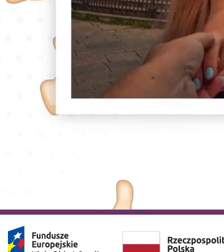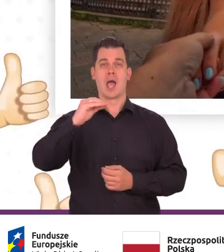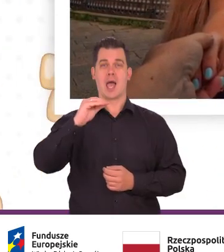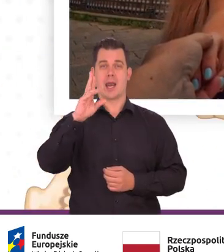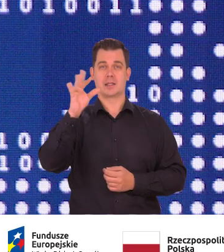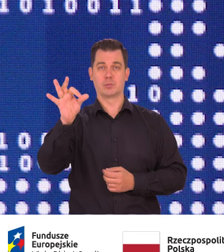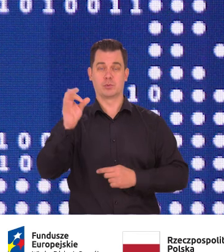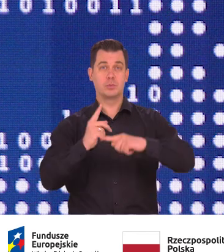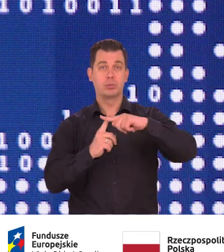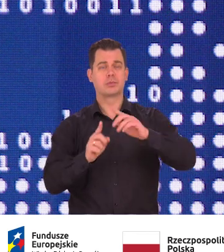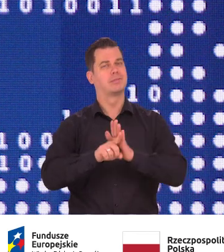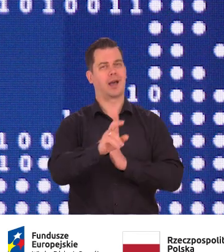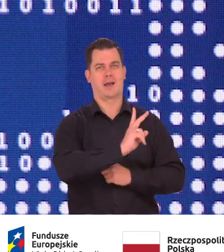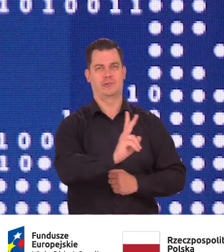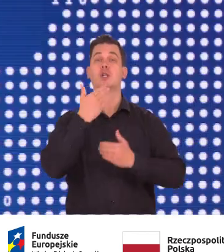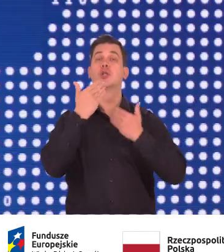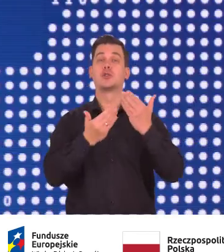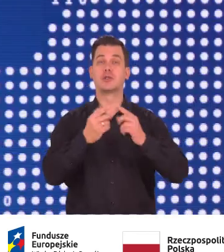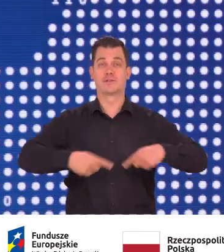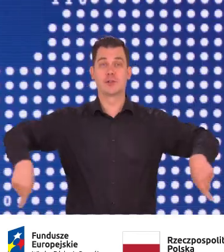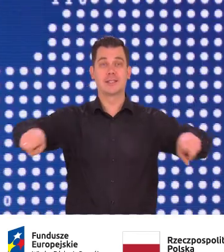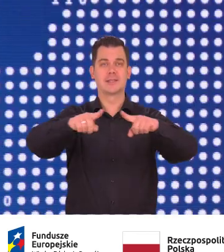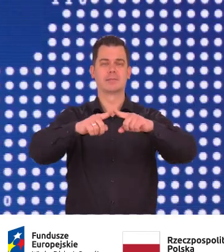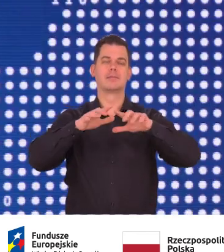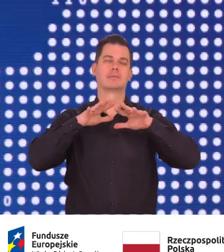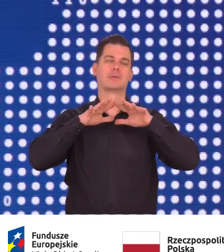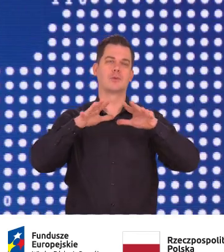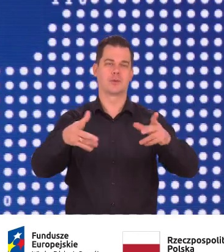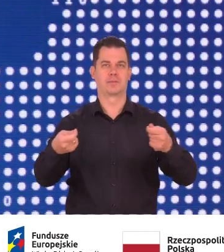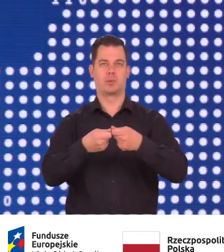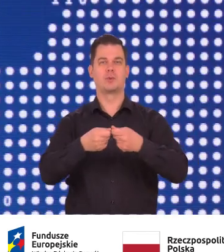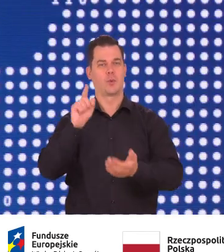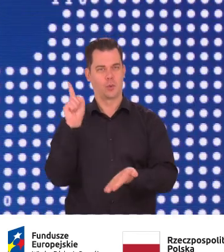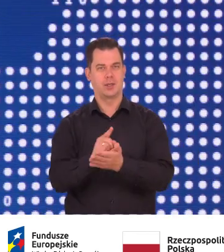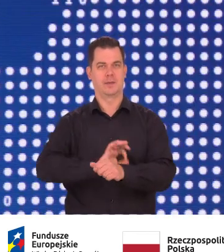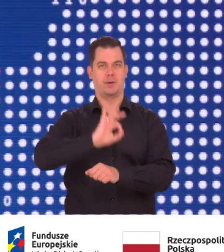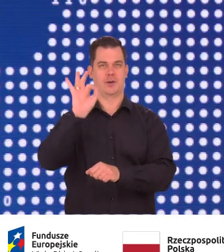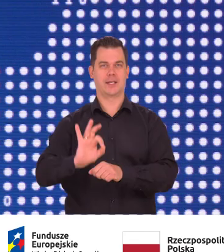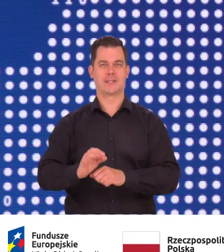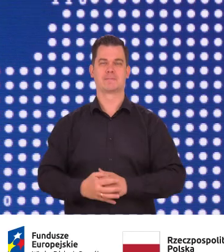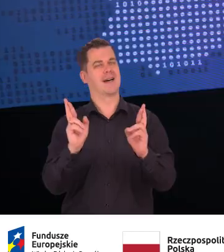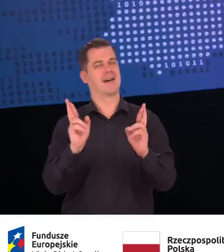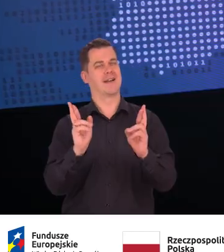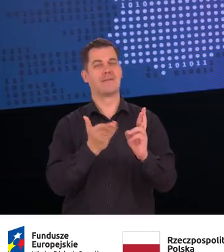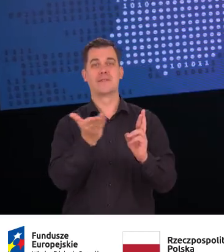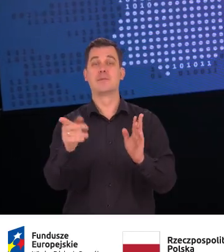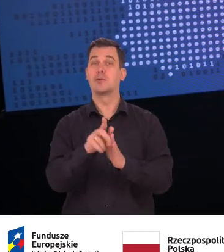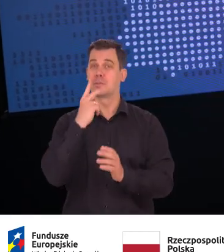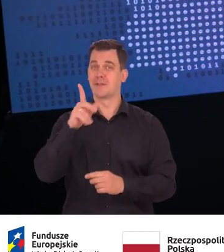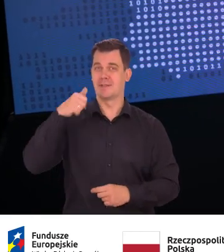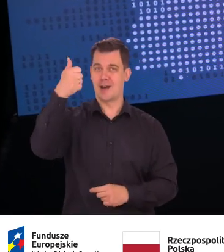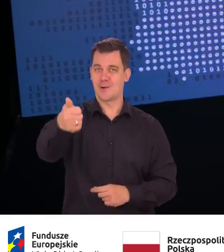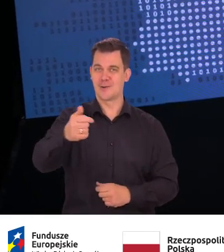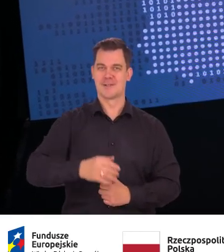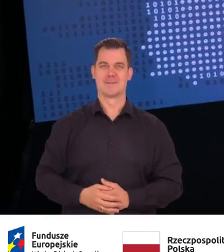Erasmus+, to program dla każdego. Życzę nam wszystkim wielu wspólnych, udanych projektów. I do zobaczenia za